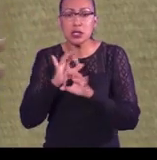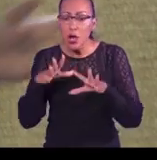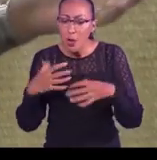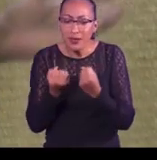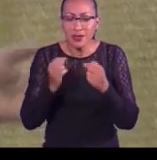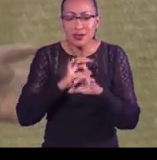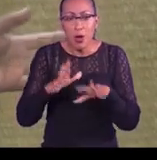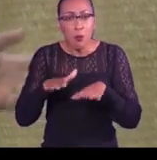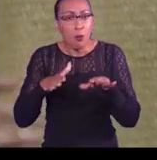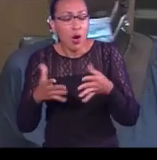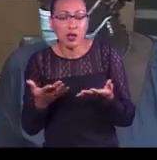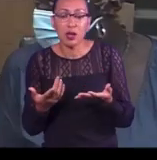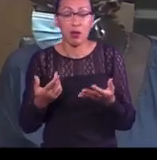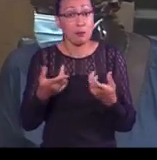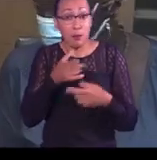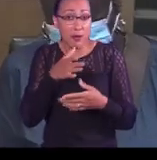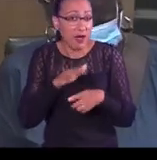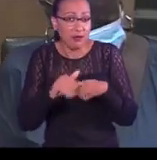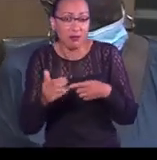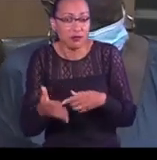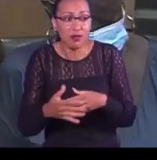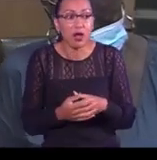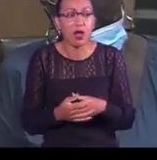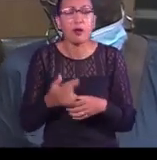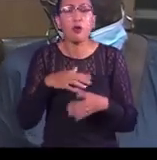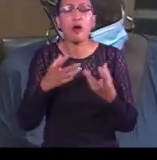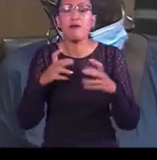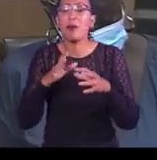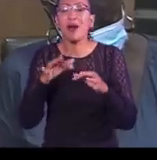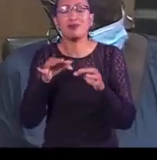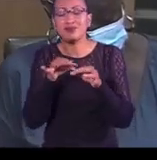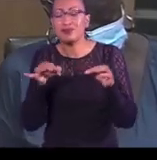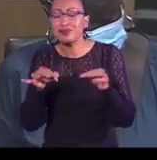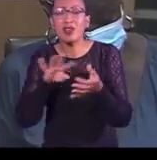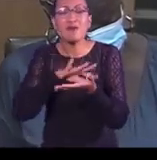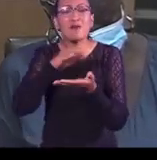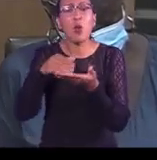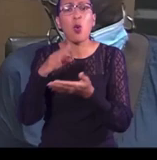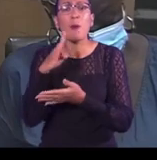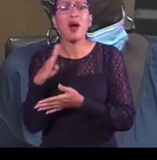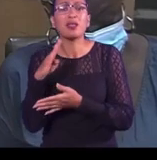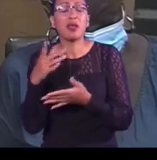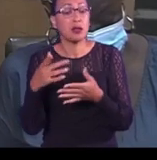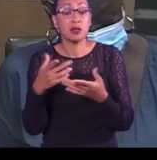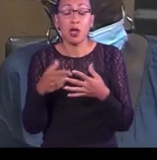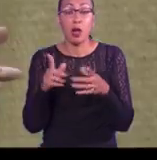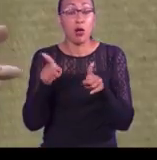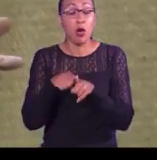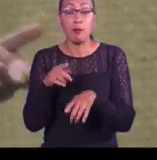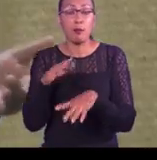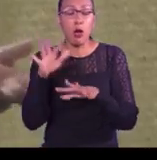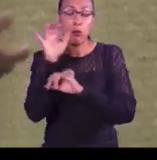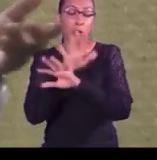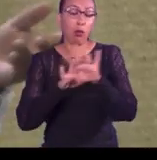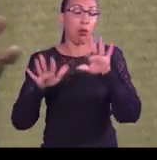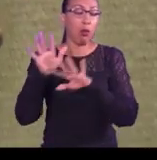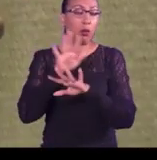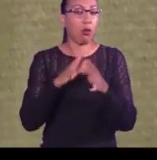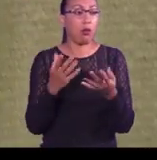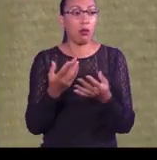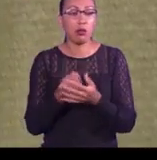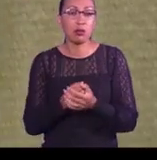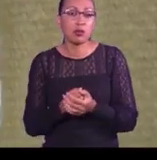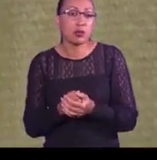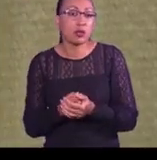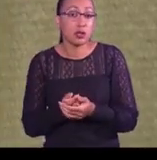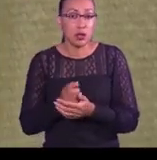Mais je ne veux pas m'accrocher au fonds Barnier. C'est en l'heure, le fonds Barnier. Tu as dit ça tout à l'heure, c'est en l'heure. Il